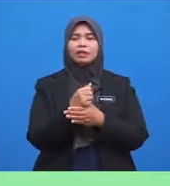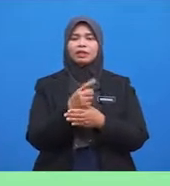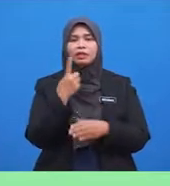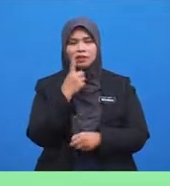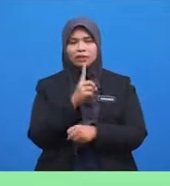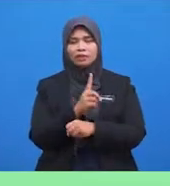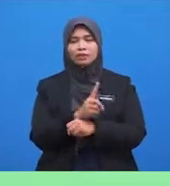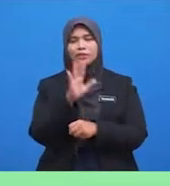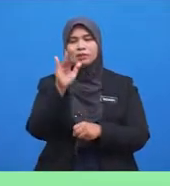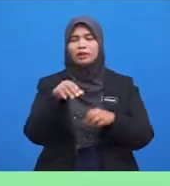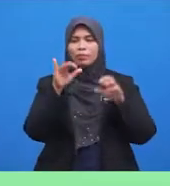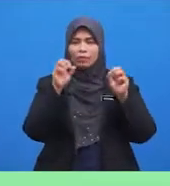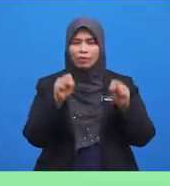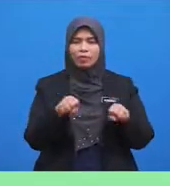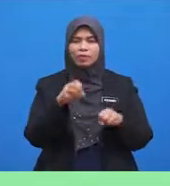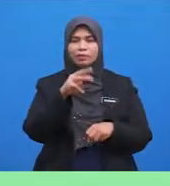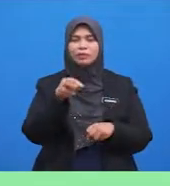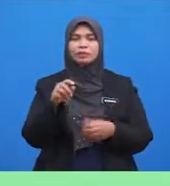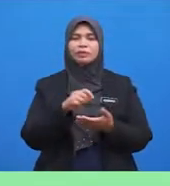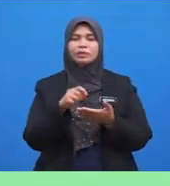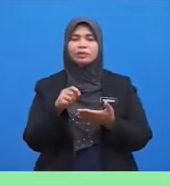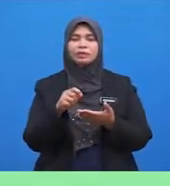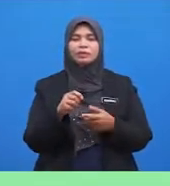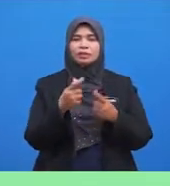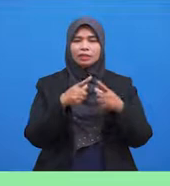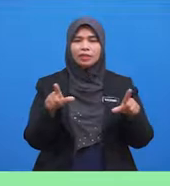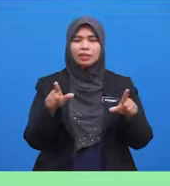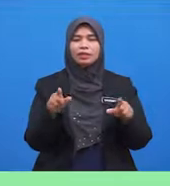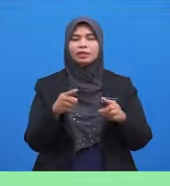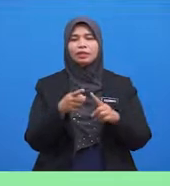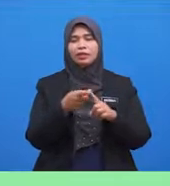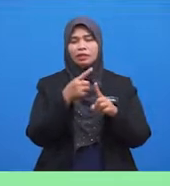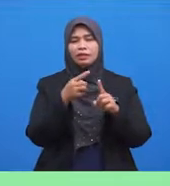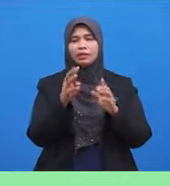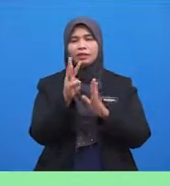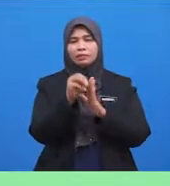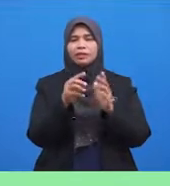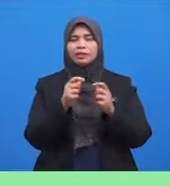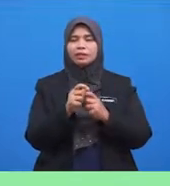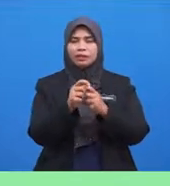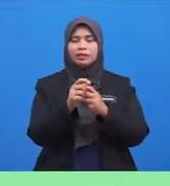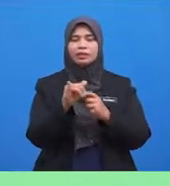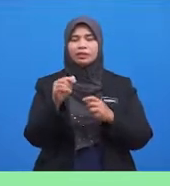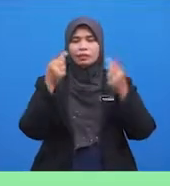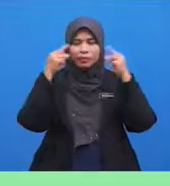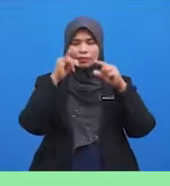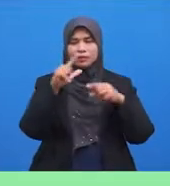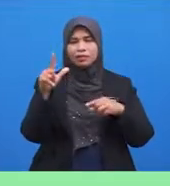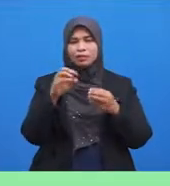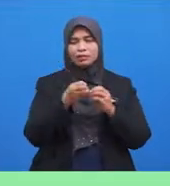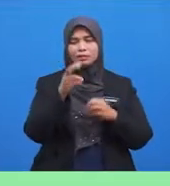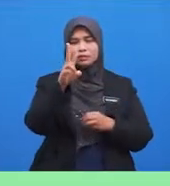yang boleh murid-murid tulis selain daripada mentaati guru ialah, kedua,